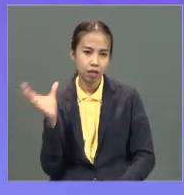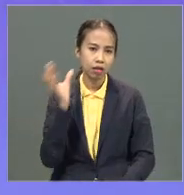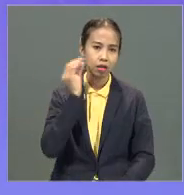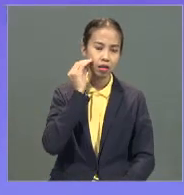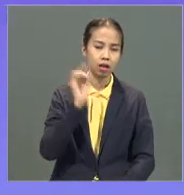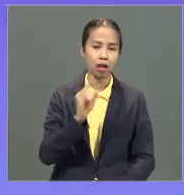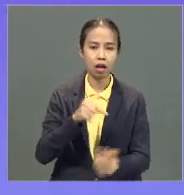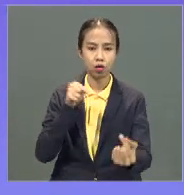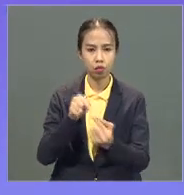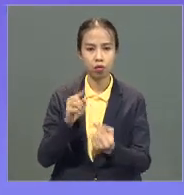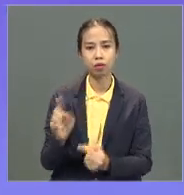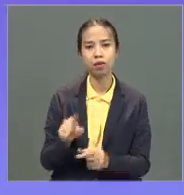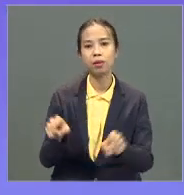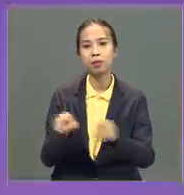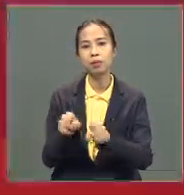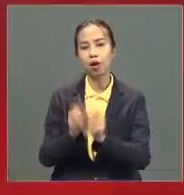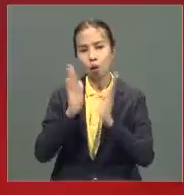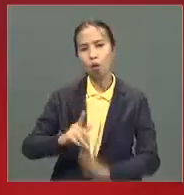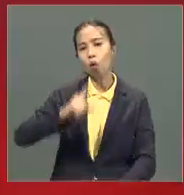หน่วยงานที่พยายามที่จะเข้าไปดูแลคนใครในทุกๆประเทศนั่นก็คือในส่วนของกระทรวงการต่างประเทศนั่นเองโดยเฉพาะล่าสุดหลังจากที่มีข่าวว่ามีผู้ติดเชื้อและผู้เสียชีวิตจากโครง29